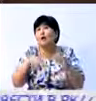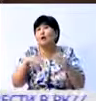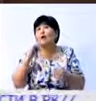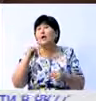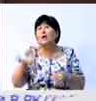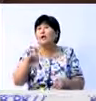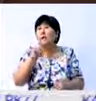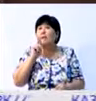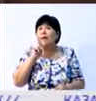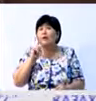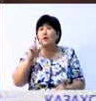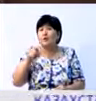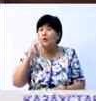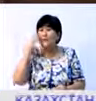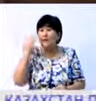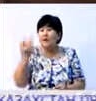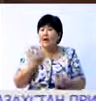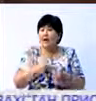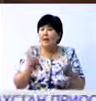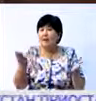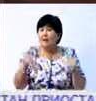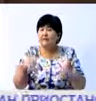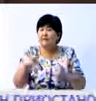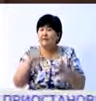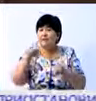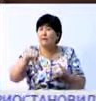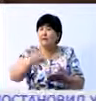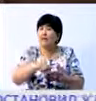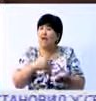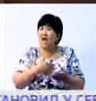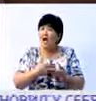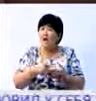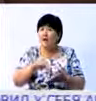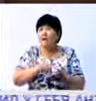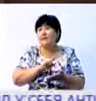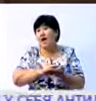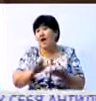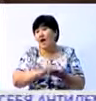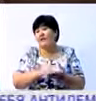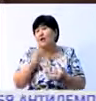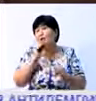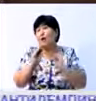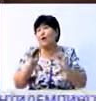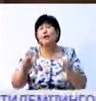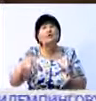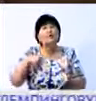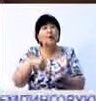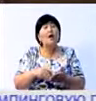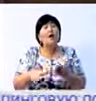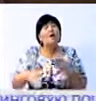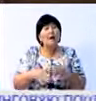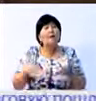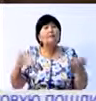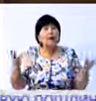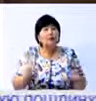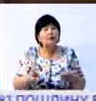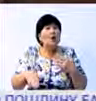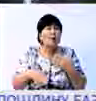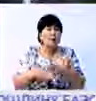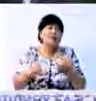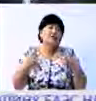молодые люди знают об этом. Также нужно призвать всех земляков принимать активное участие в очистке и благоустройстве города, помогать нуждающимся в